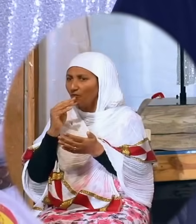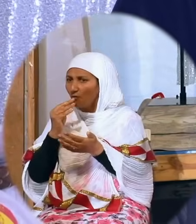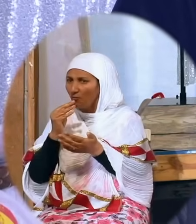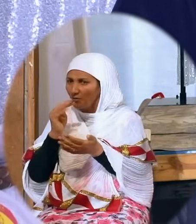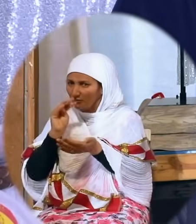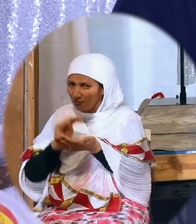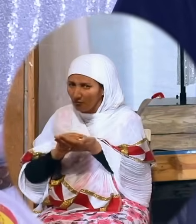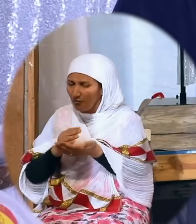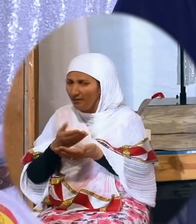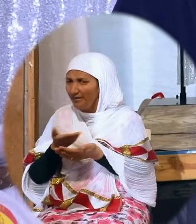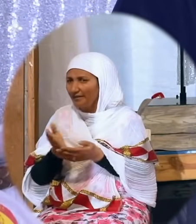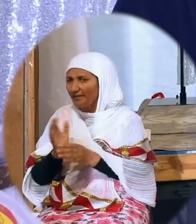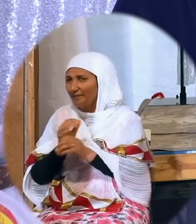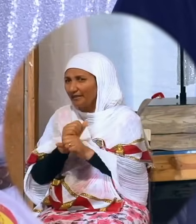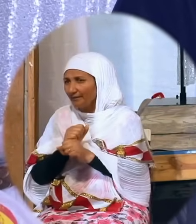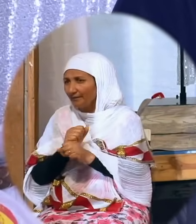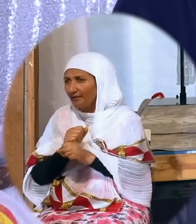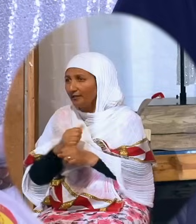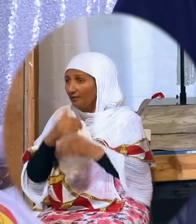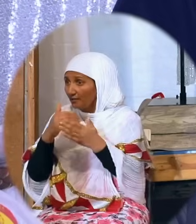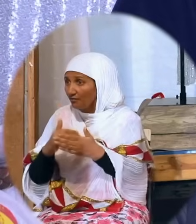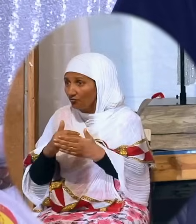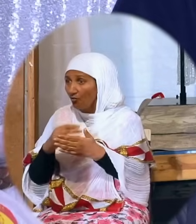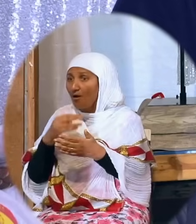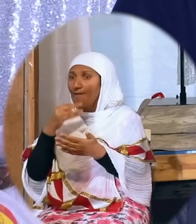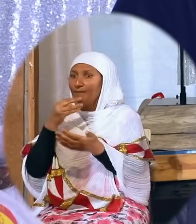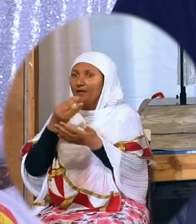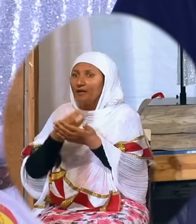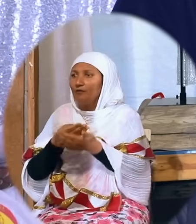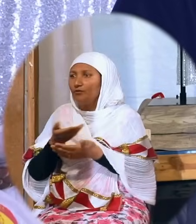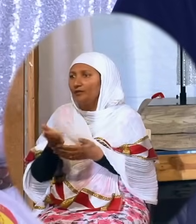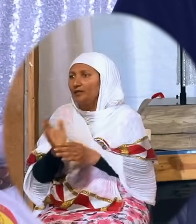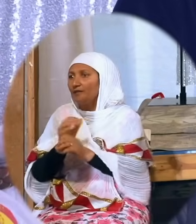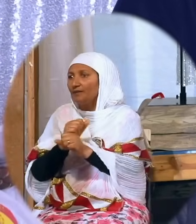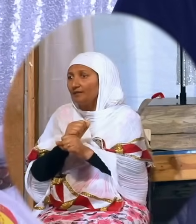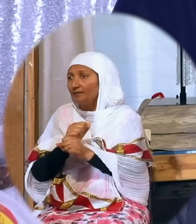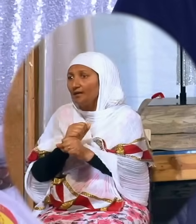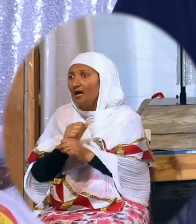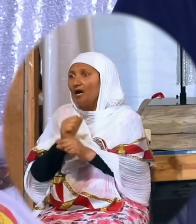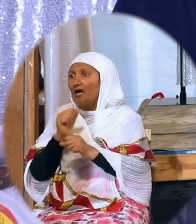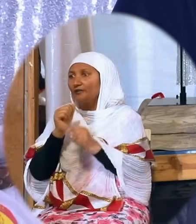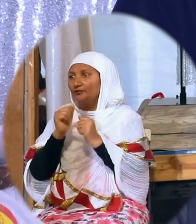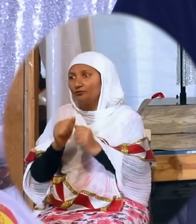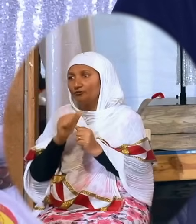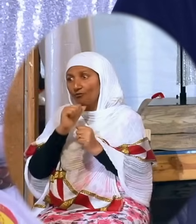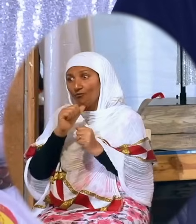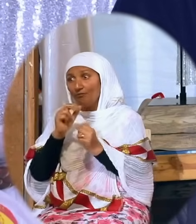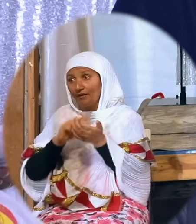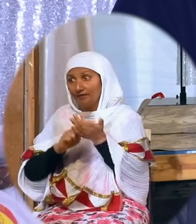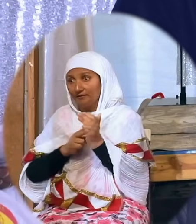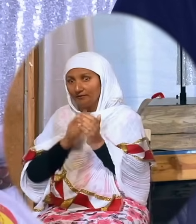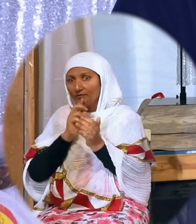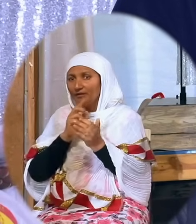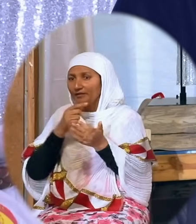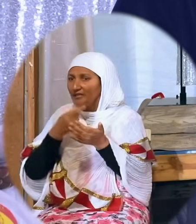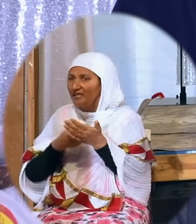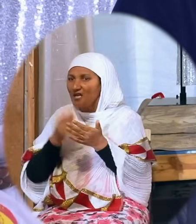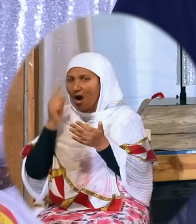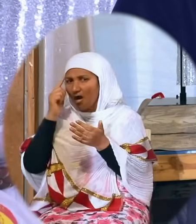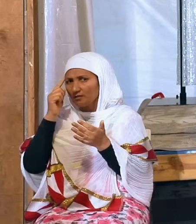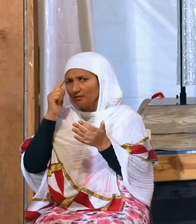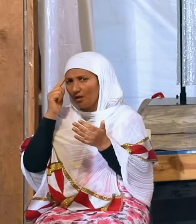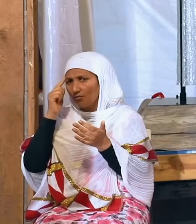እስከመማርና እስከመቀበል ከደረሰ መልካሙን ነገር ለመቀበልና ለማያዝ አይቸግረውም ማለት ነው ይሄንን